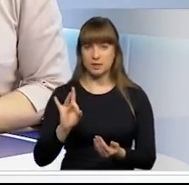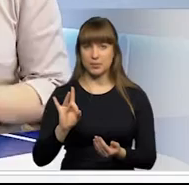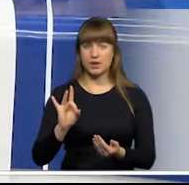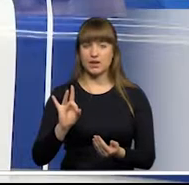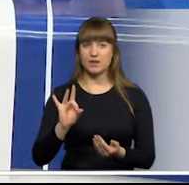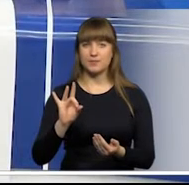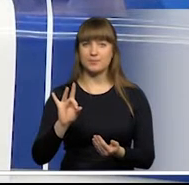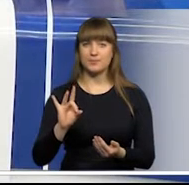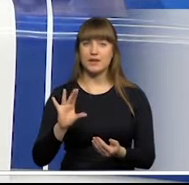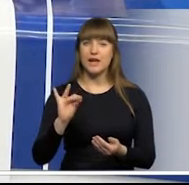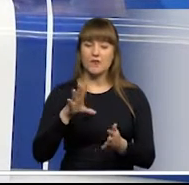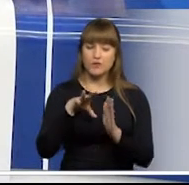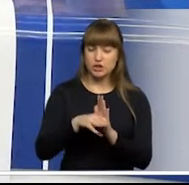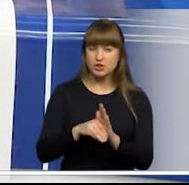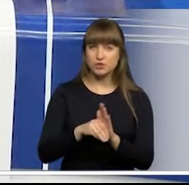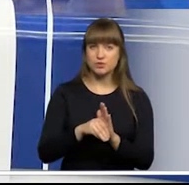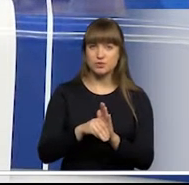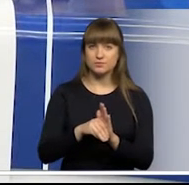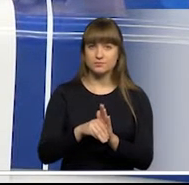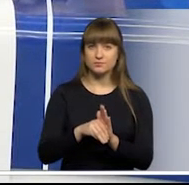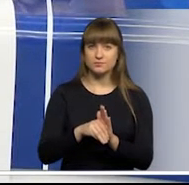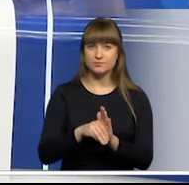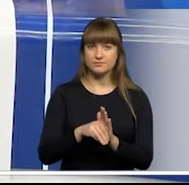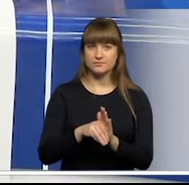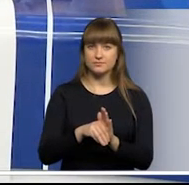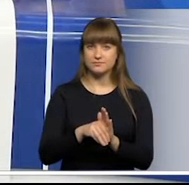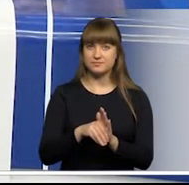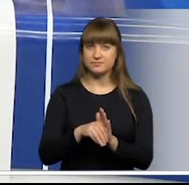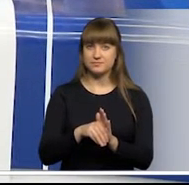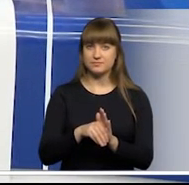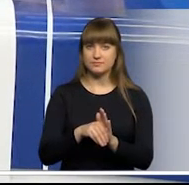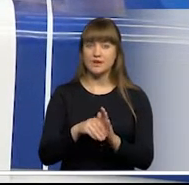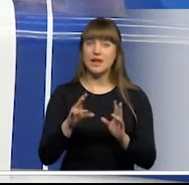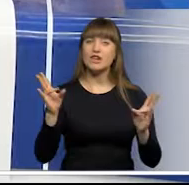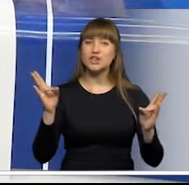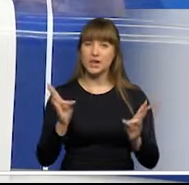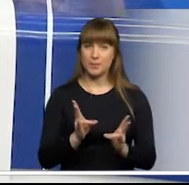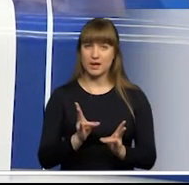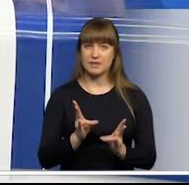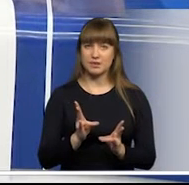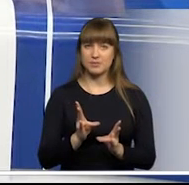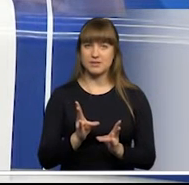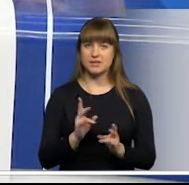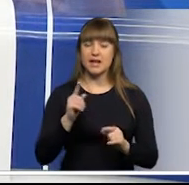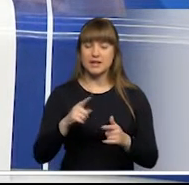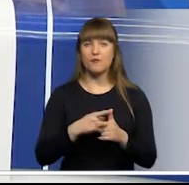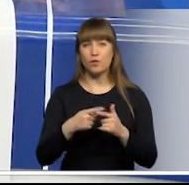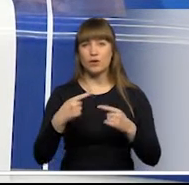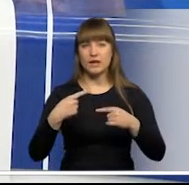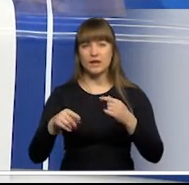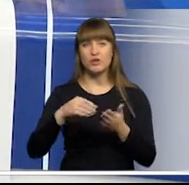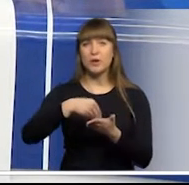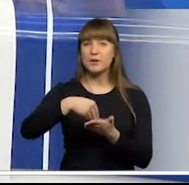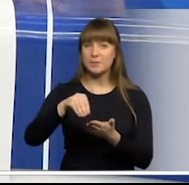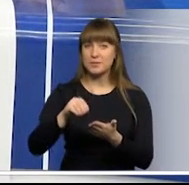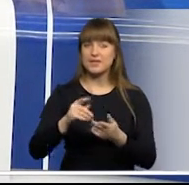абилитации. Внесут туда необходимость того или иного приобретения товара. Товары и услуги